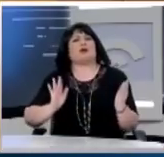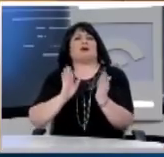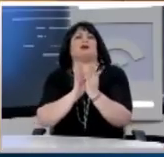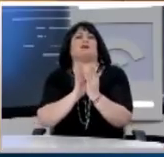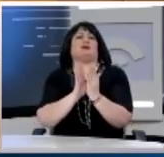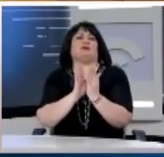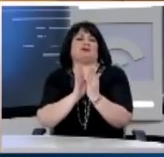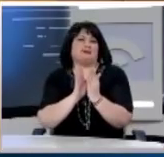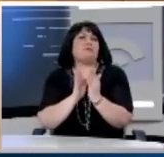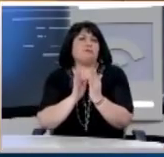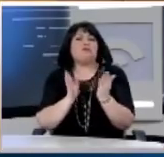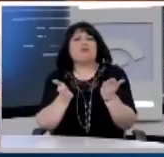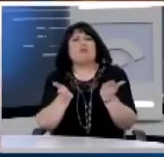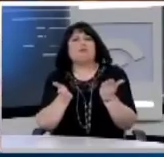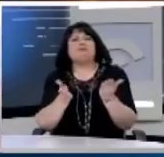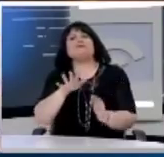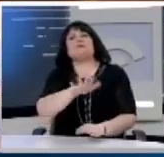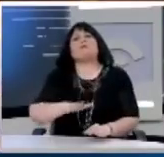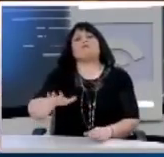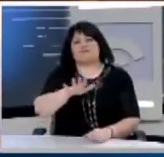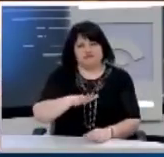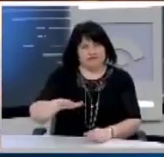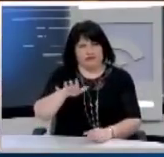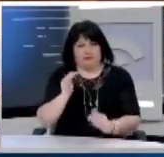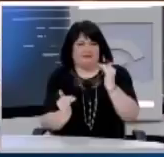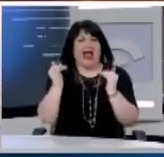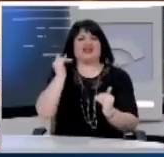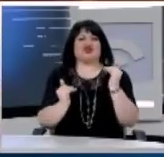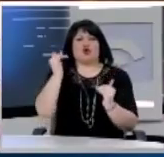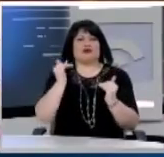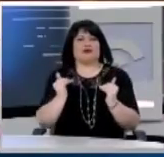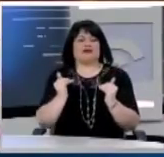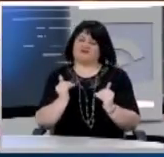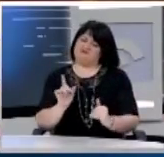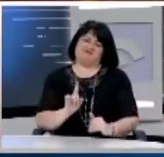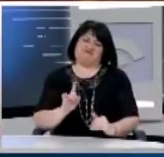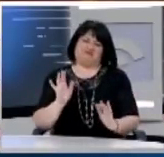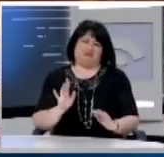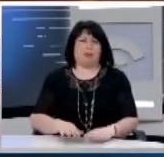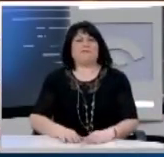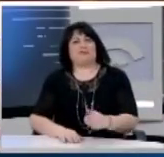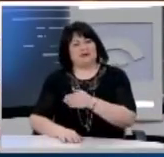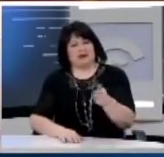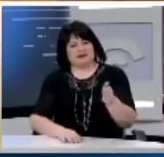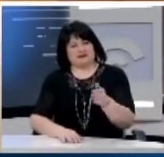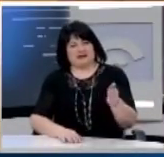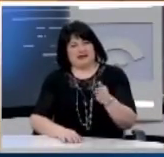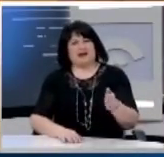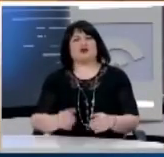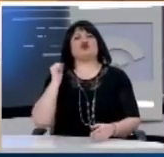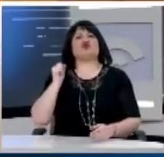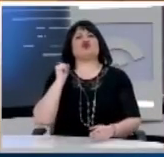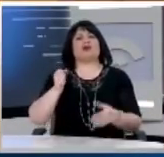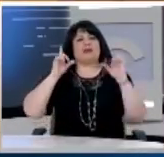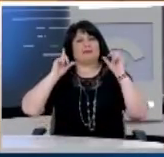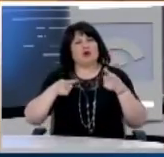αντιμετωπίζει τις περιφερειακές ανισότητες. Η αριστερά, οι